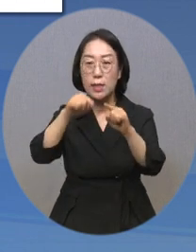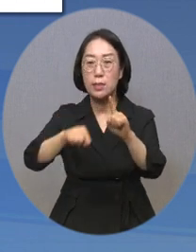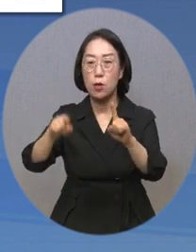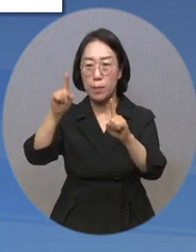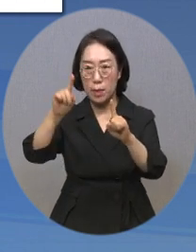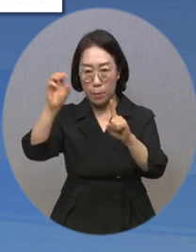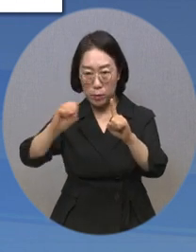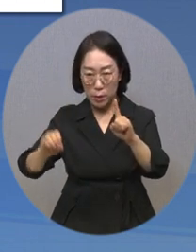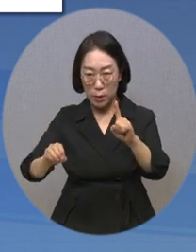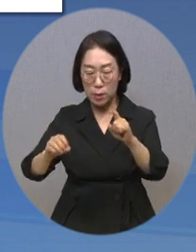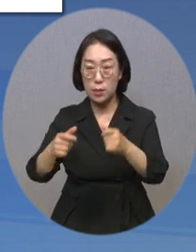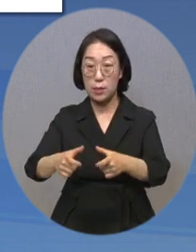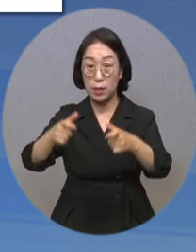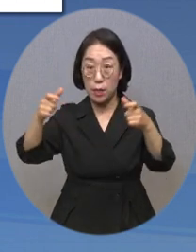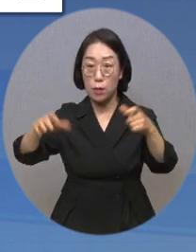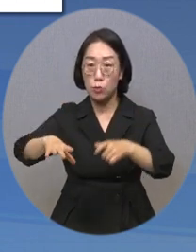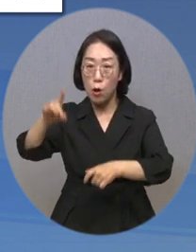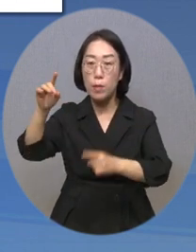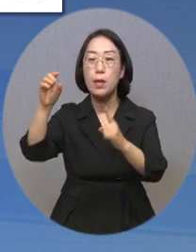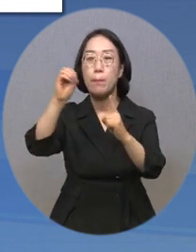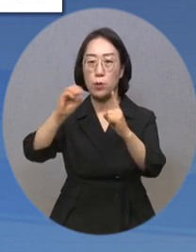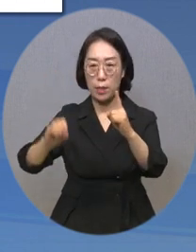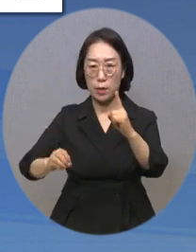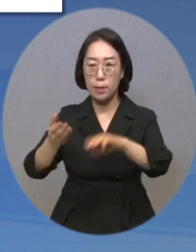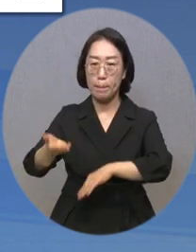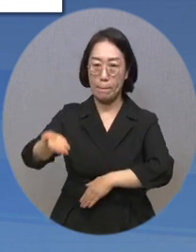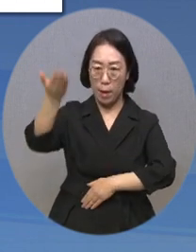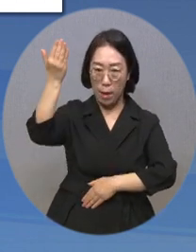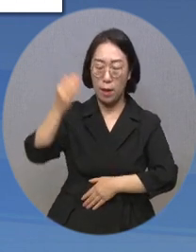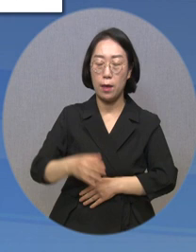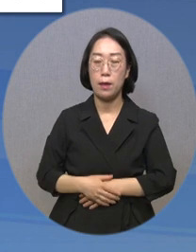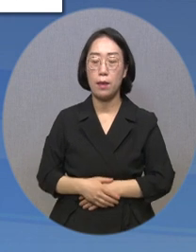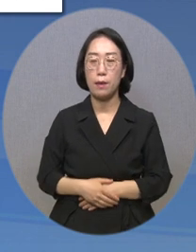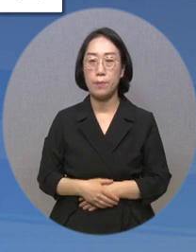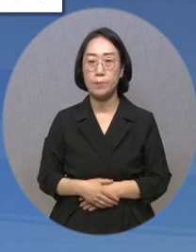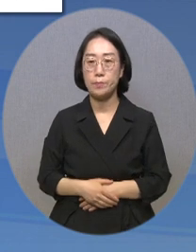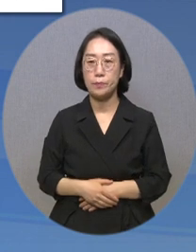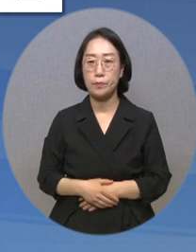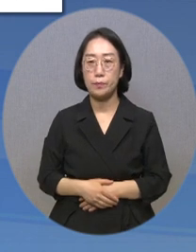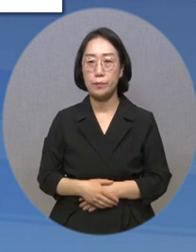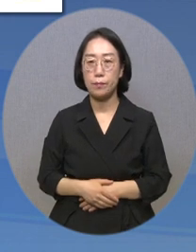1.1%로 증가하며 처음으로 1%를 넘어섰습니다.